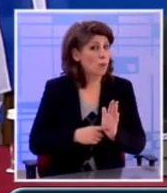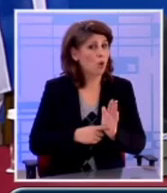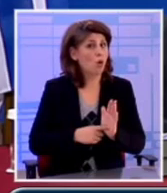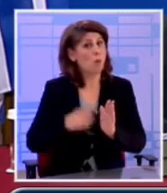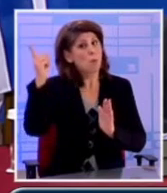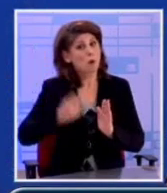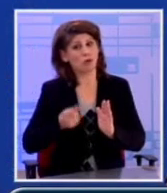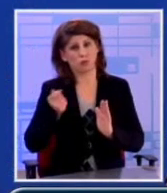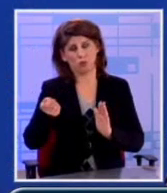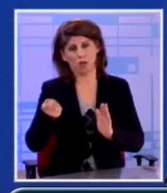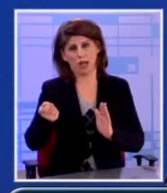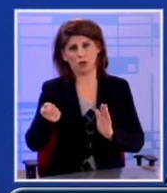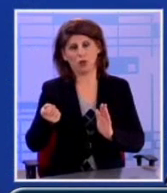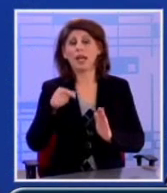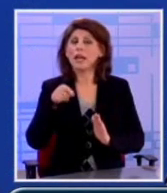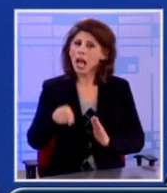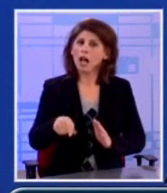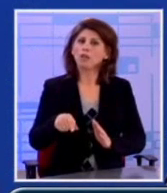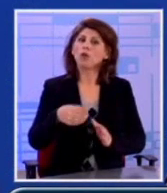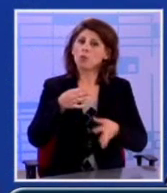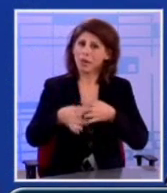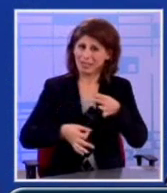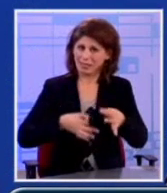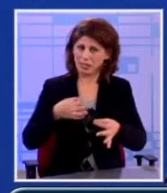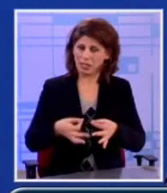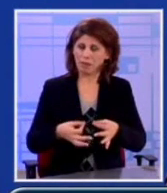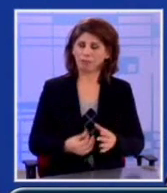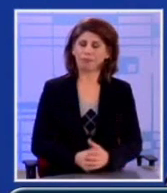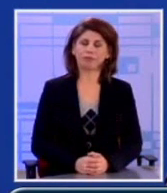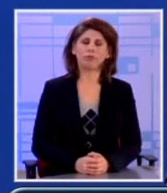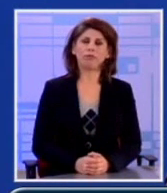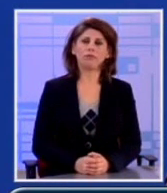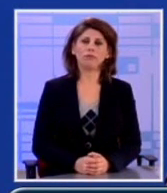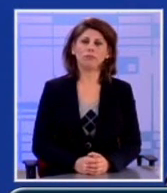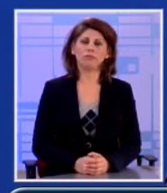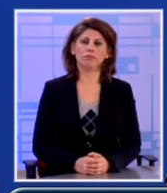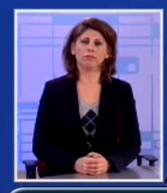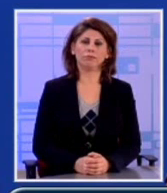του χρέους είναι αυτοί που εξήγησα, καθώς επίσης και οι